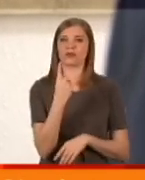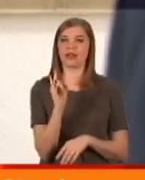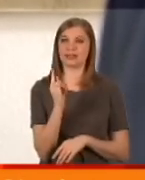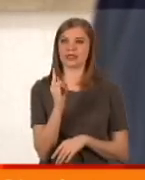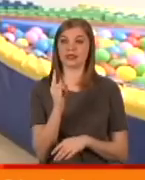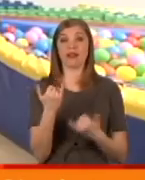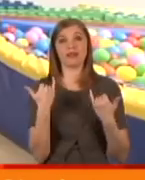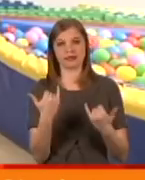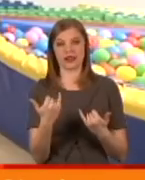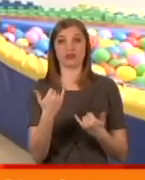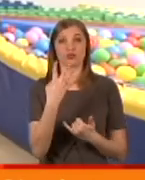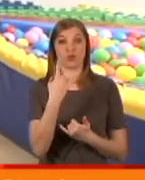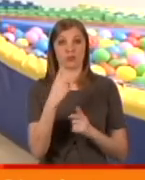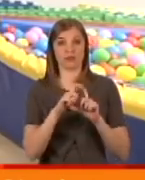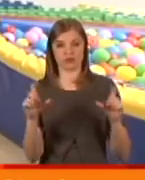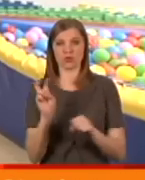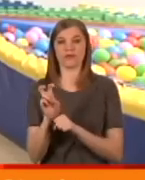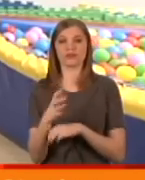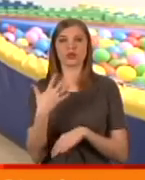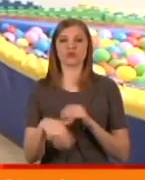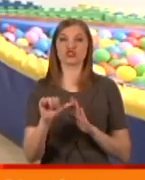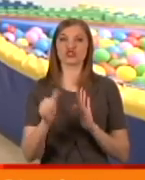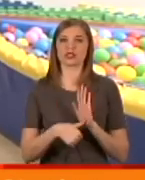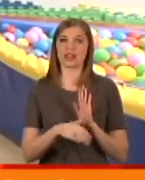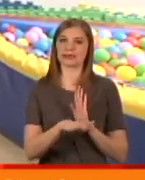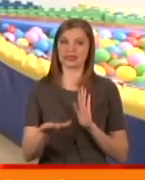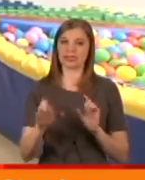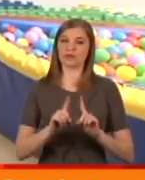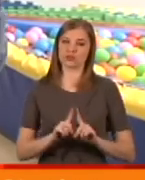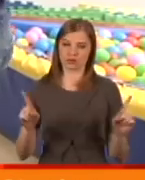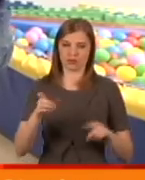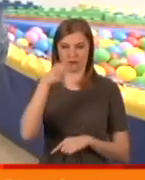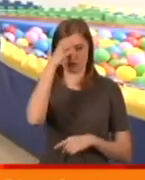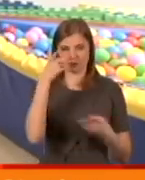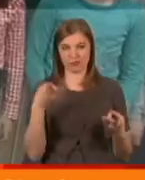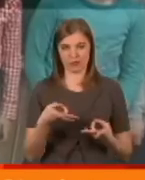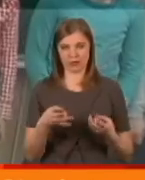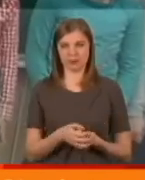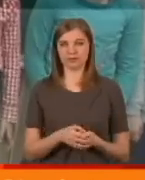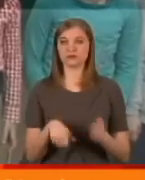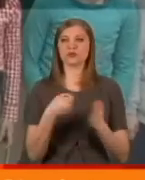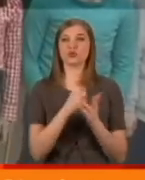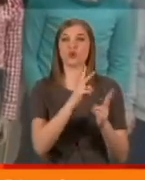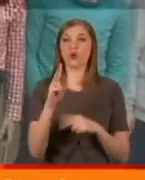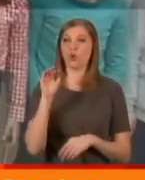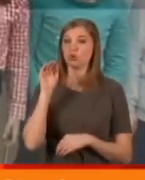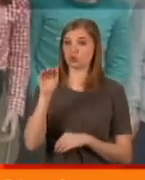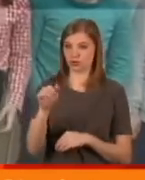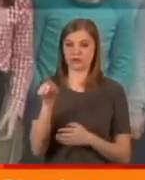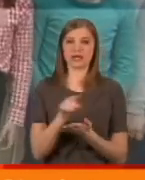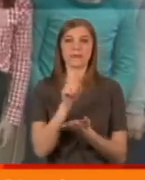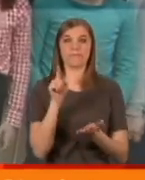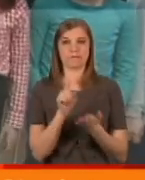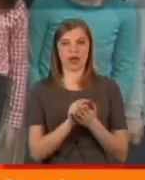дитина зараз 41у школу відвідує вже 16 дітей з особливими освітніми потребами До кого доторкнуся ви